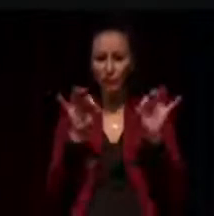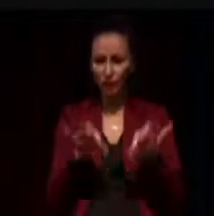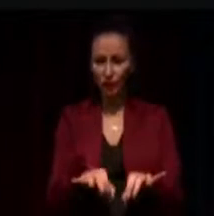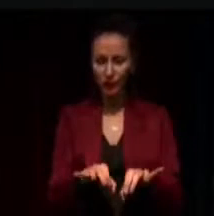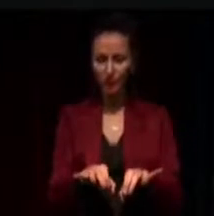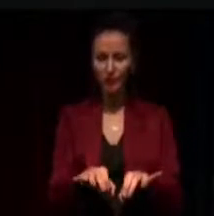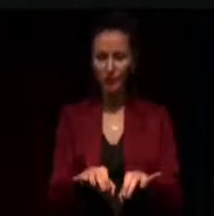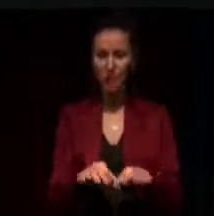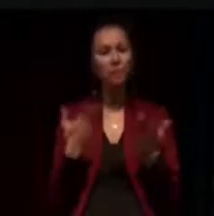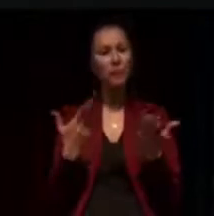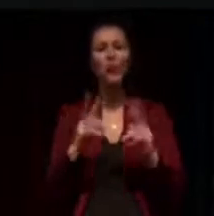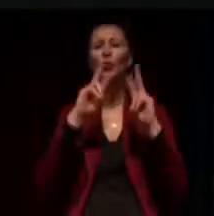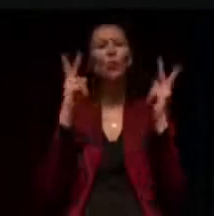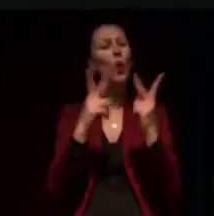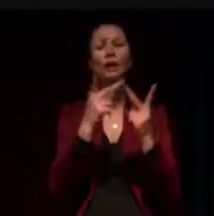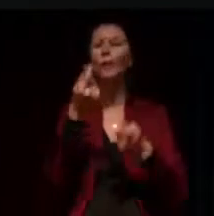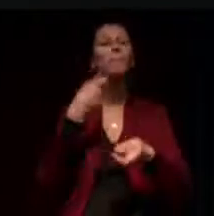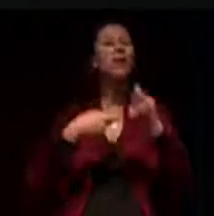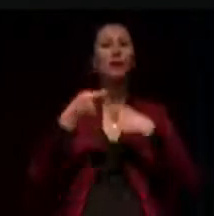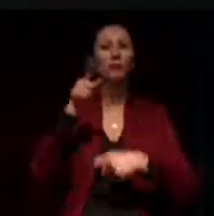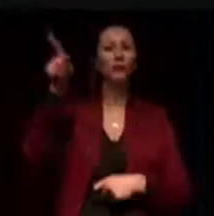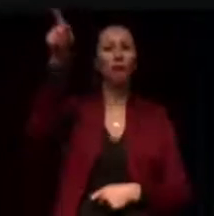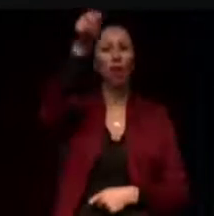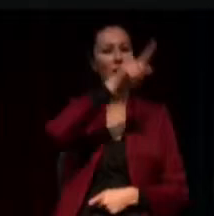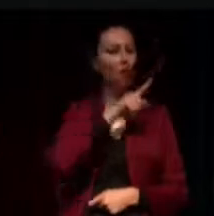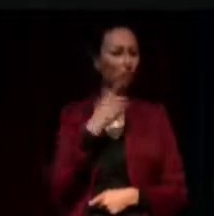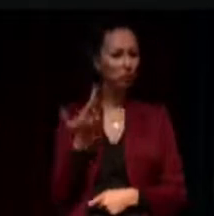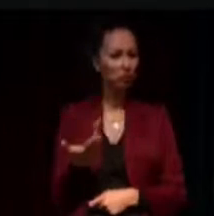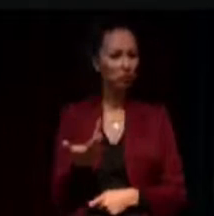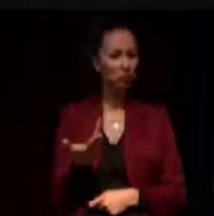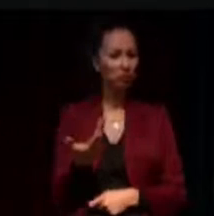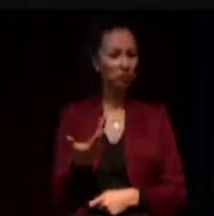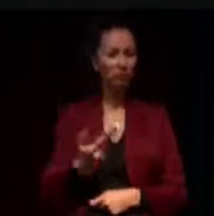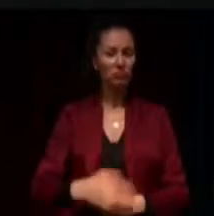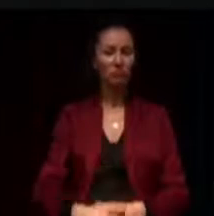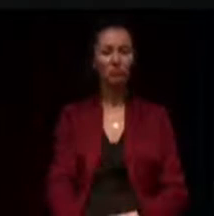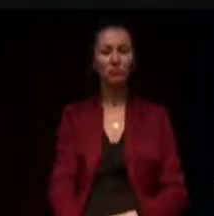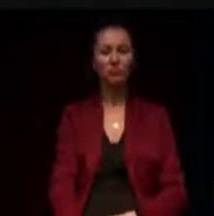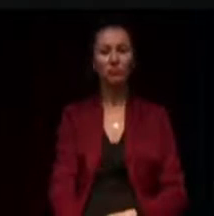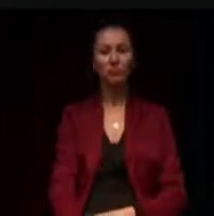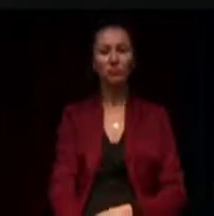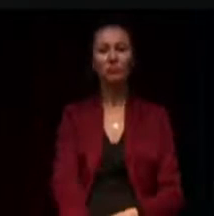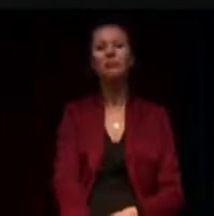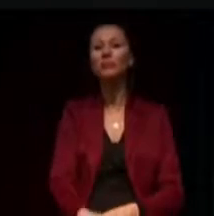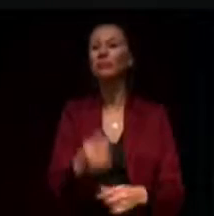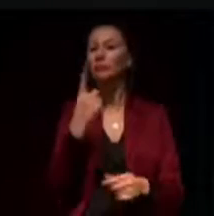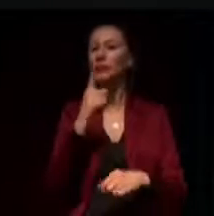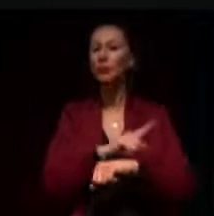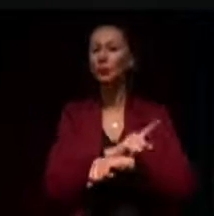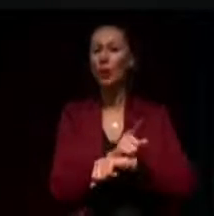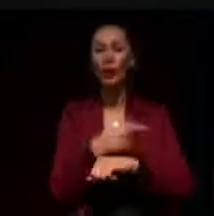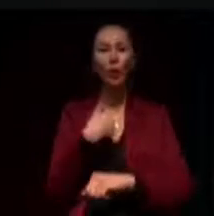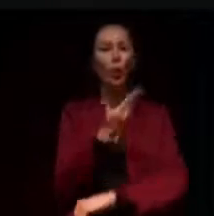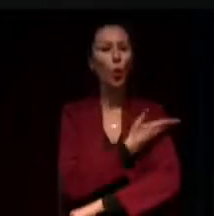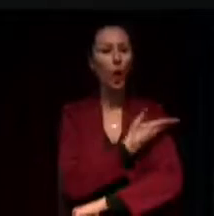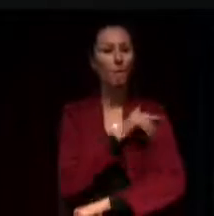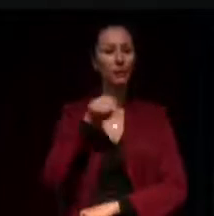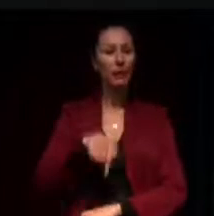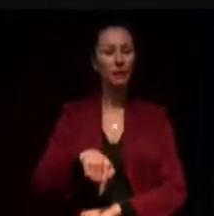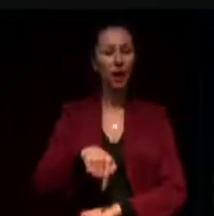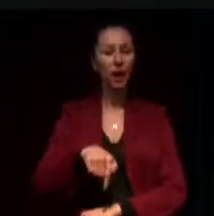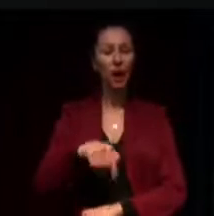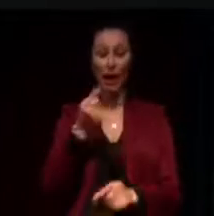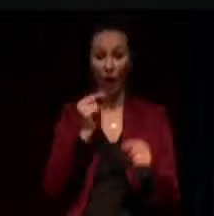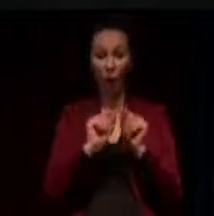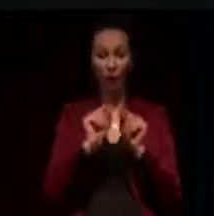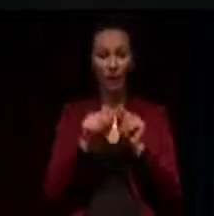Şimdi, peki dünyadaki piyasalar bir süredir ülkemize,